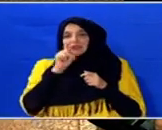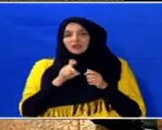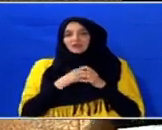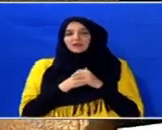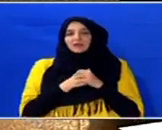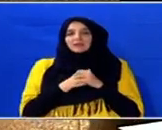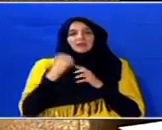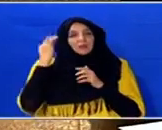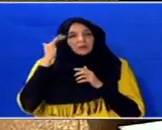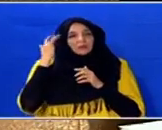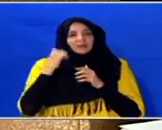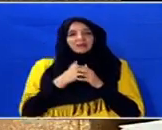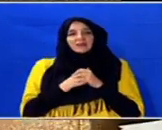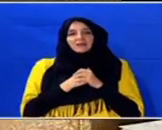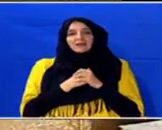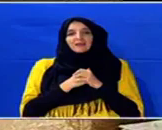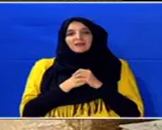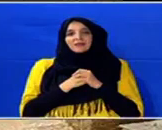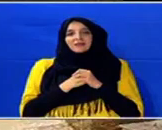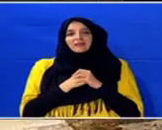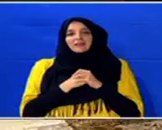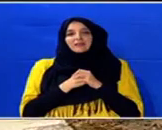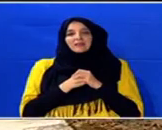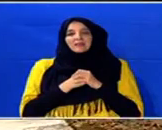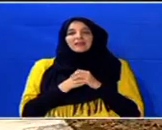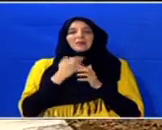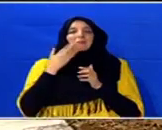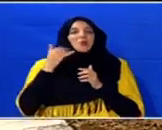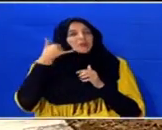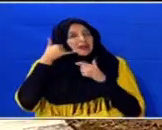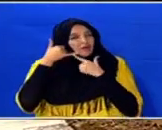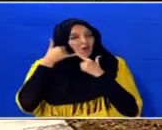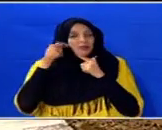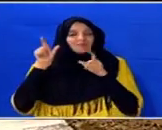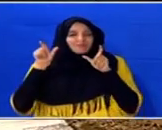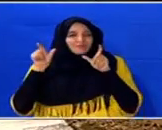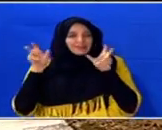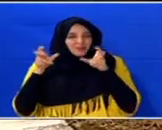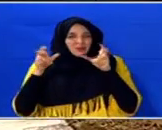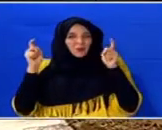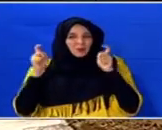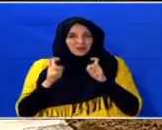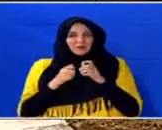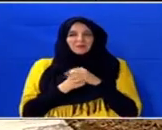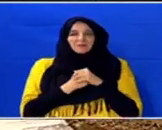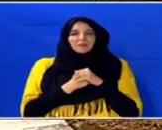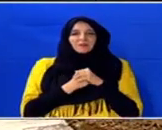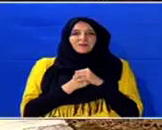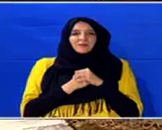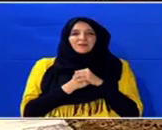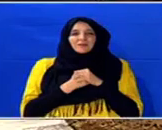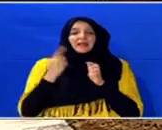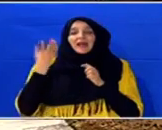محيرني. سمعينا برك من التليفون برك، ربي يحفظك. معليش. جزاك الله خير. سؤال محيرني. بكري كنت